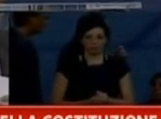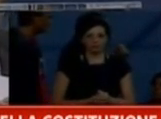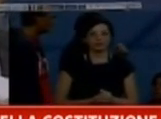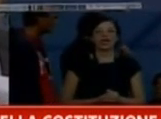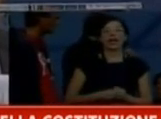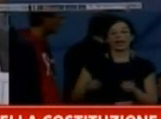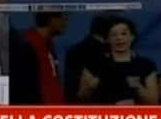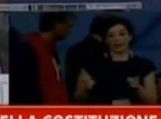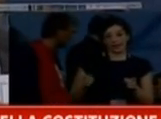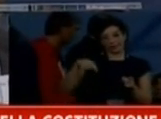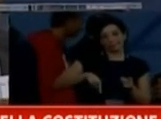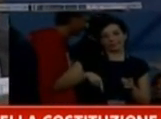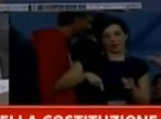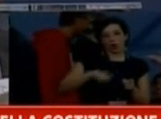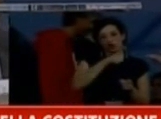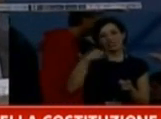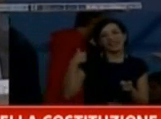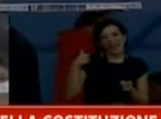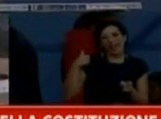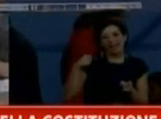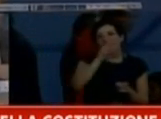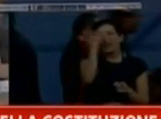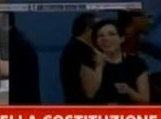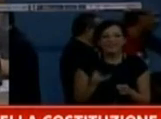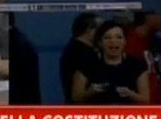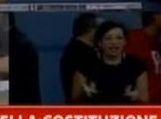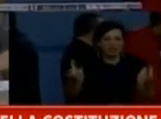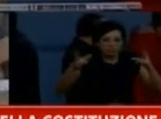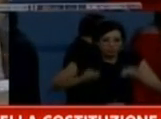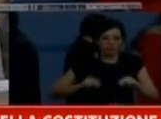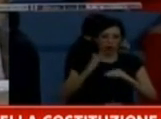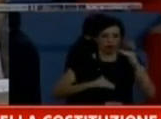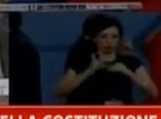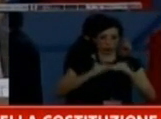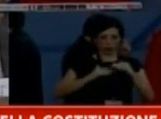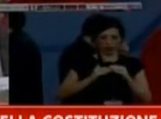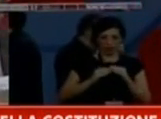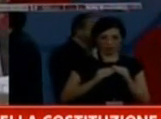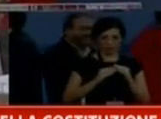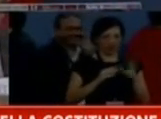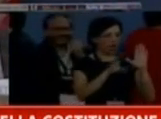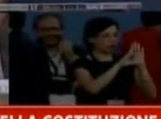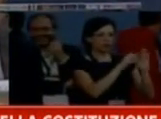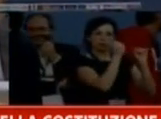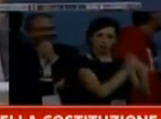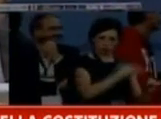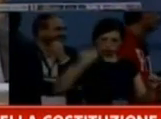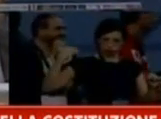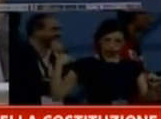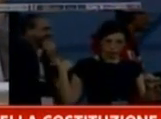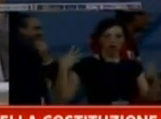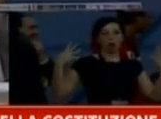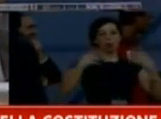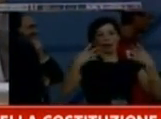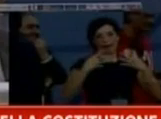dover ricostruire il nostro paese. Allora si usciva da una guerra. Oggi non abbiamo alle spalle, per nostra